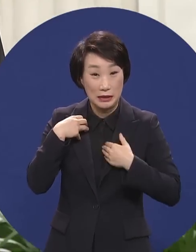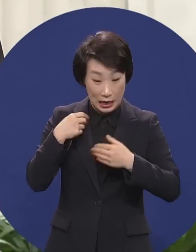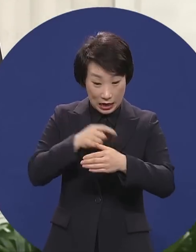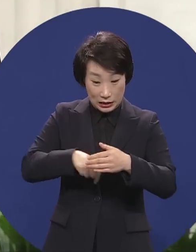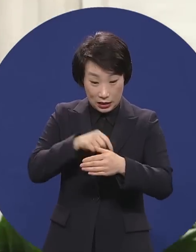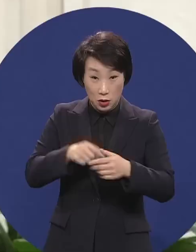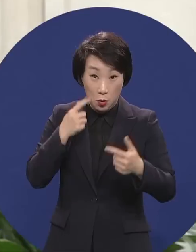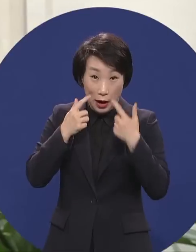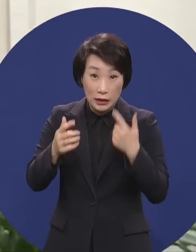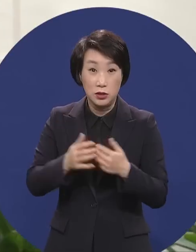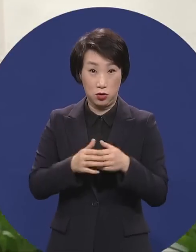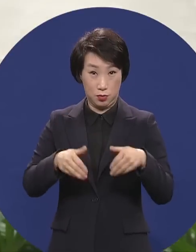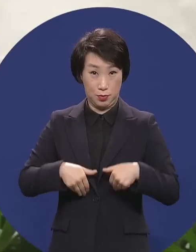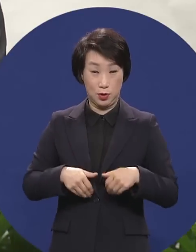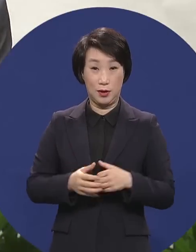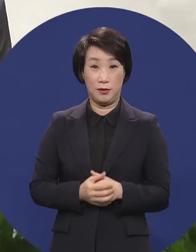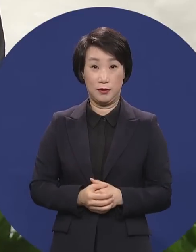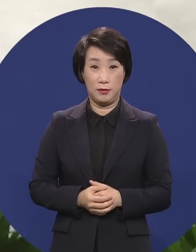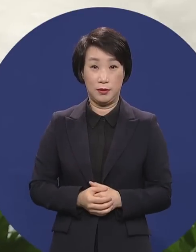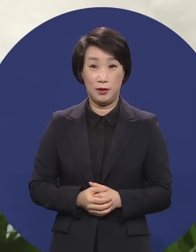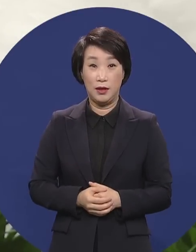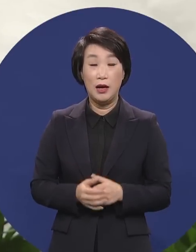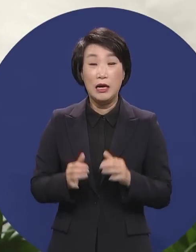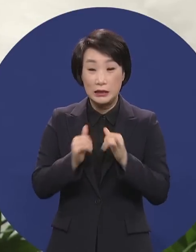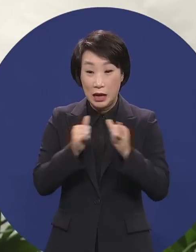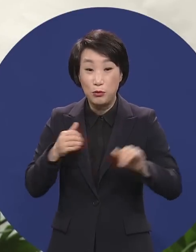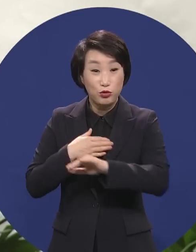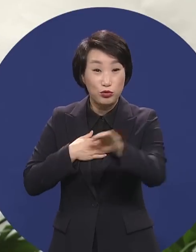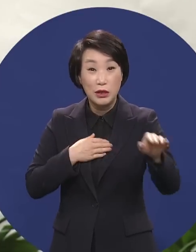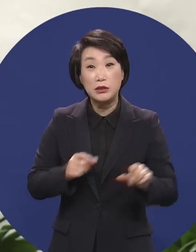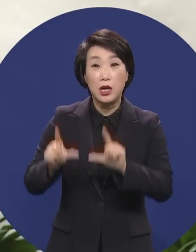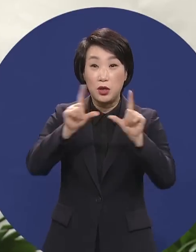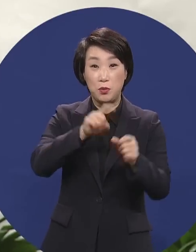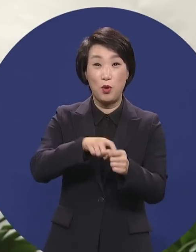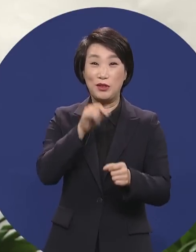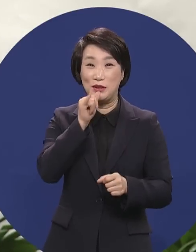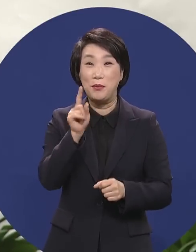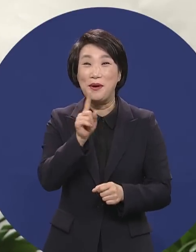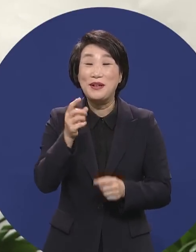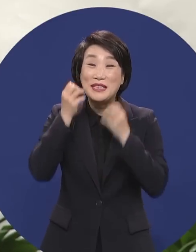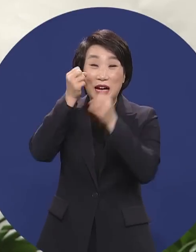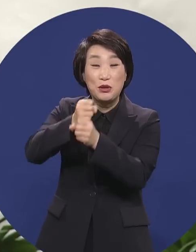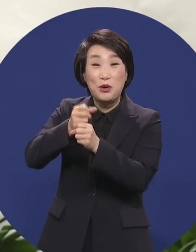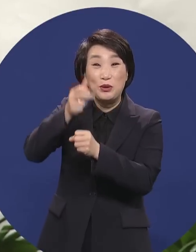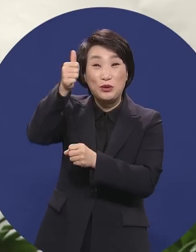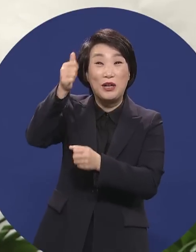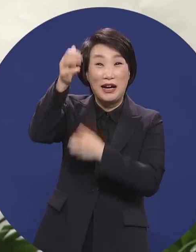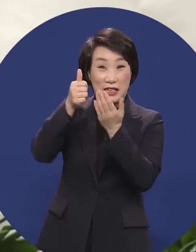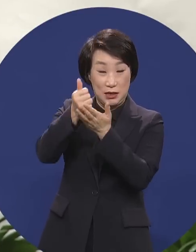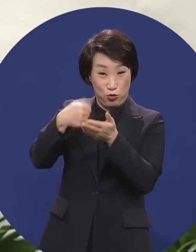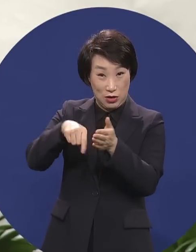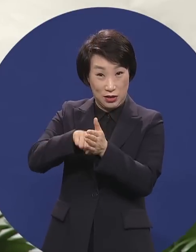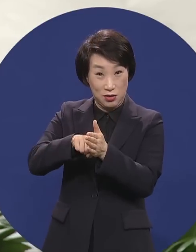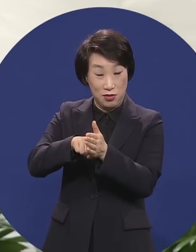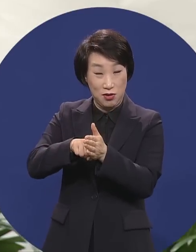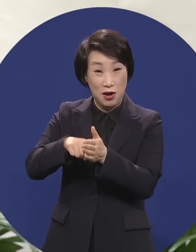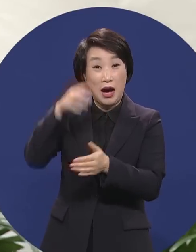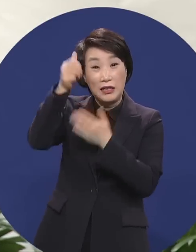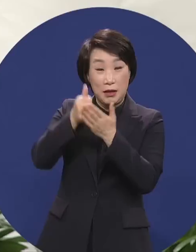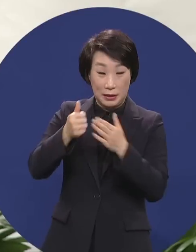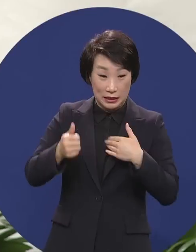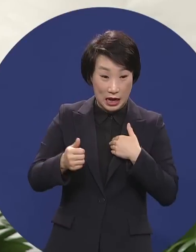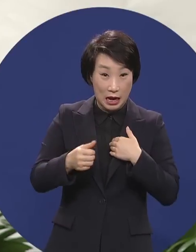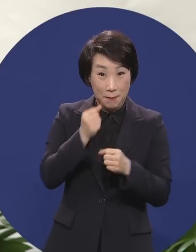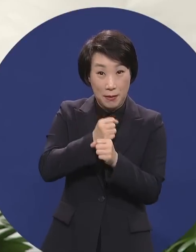속에서 분명해야 되니까 우리의 사는 목적이 뭐냐? 창조자를 위해서 창조자가